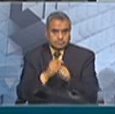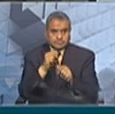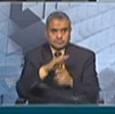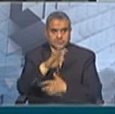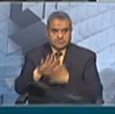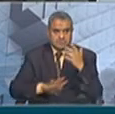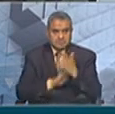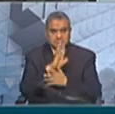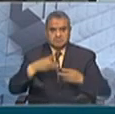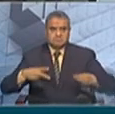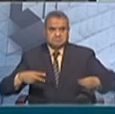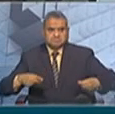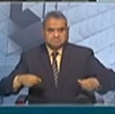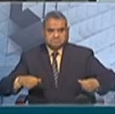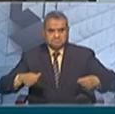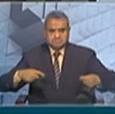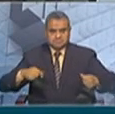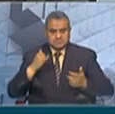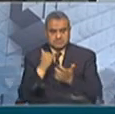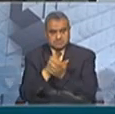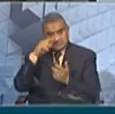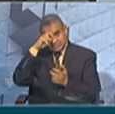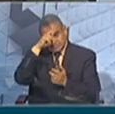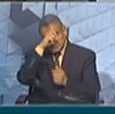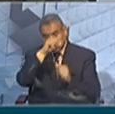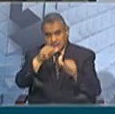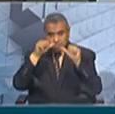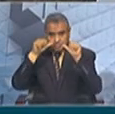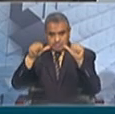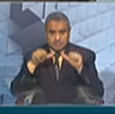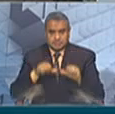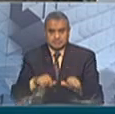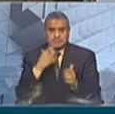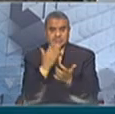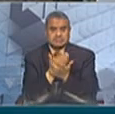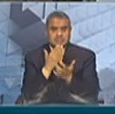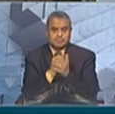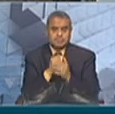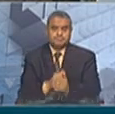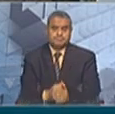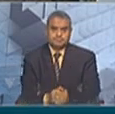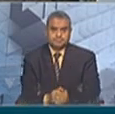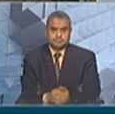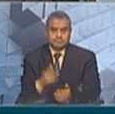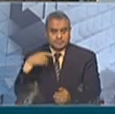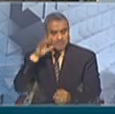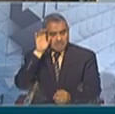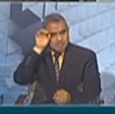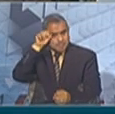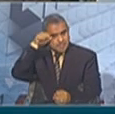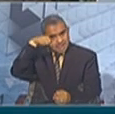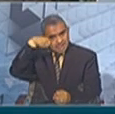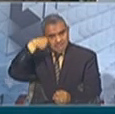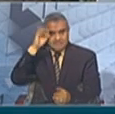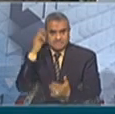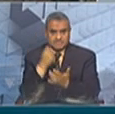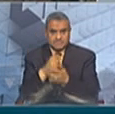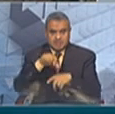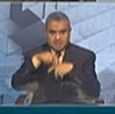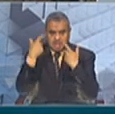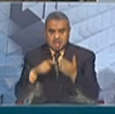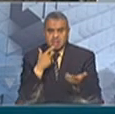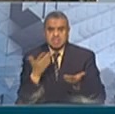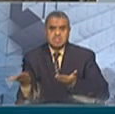اختلافات يعني غير معلنة في هذا الإطار، على الرغم من إصرار طرفي